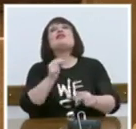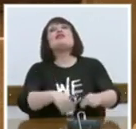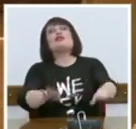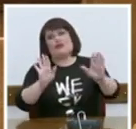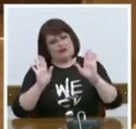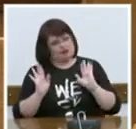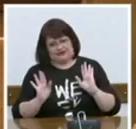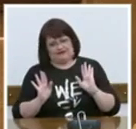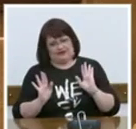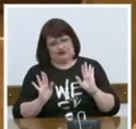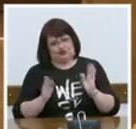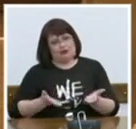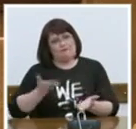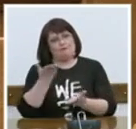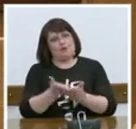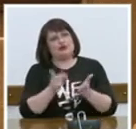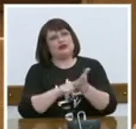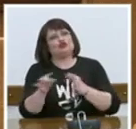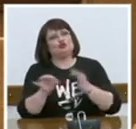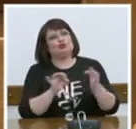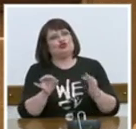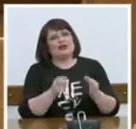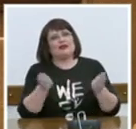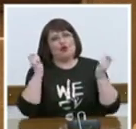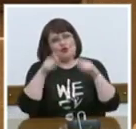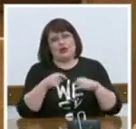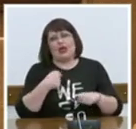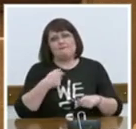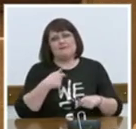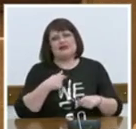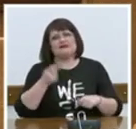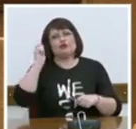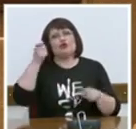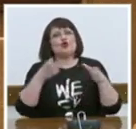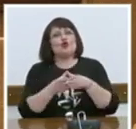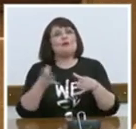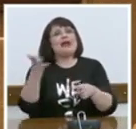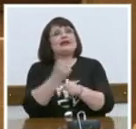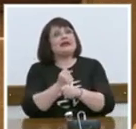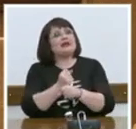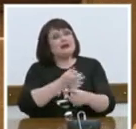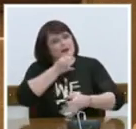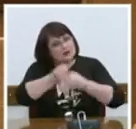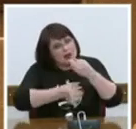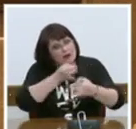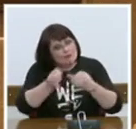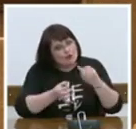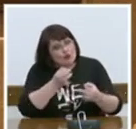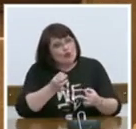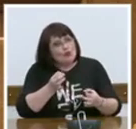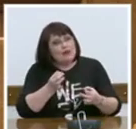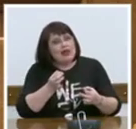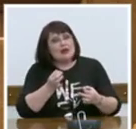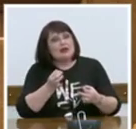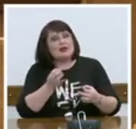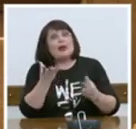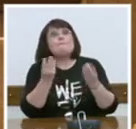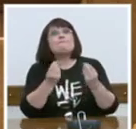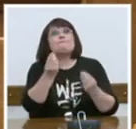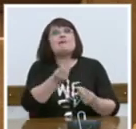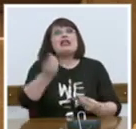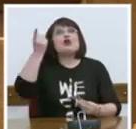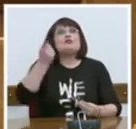οποιαδήποτε τέτοια πρόταση νόμου. Η Νίκη επιθυμεί να ακούγεται και η γνώμη της σιωπηρής πλειοψηφίας των Ελλήνων,